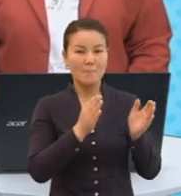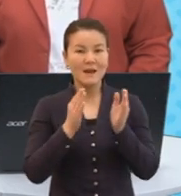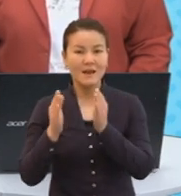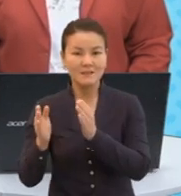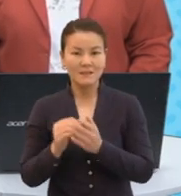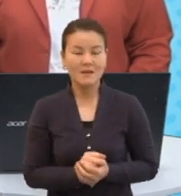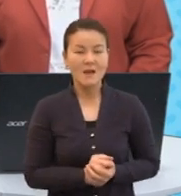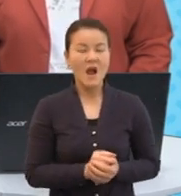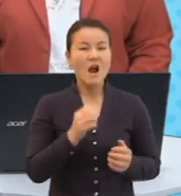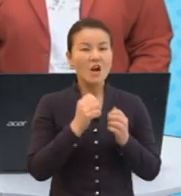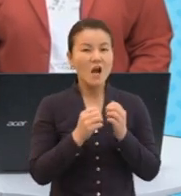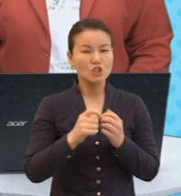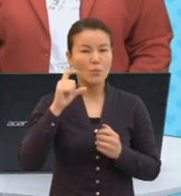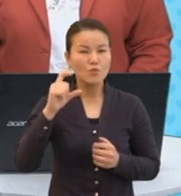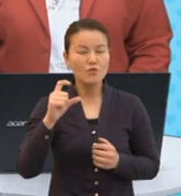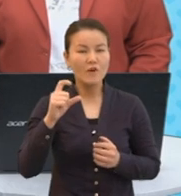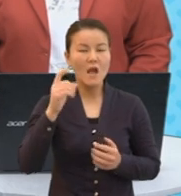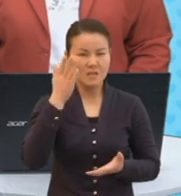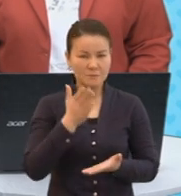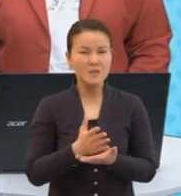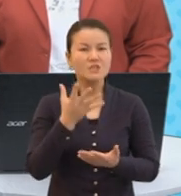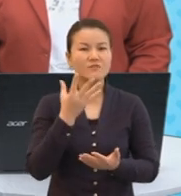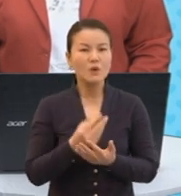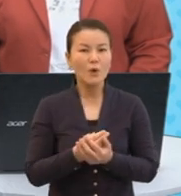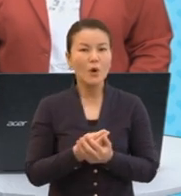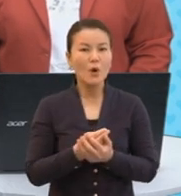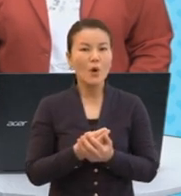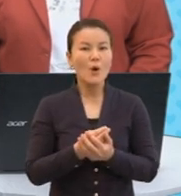порядке. Каждая буква имеет свое